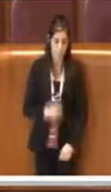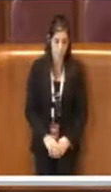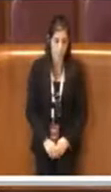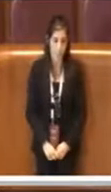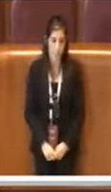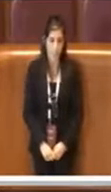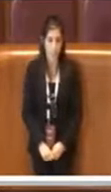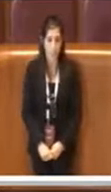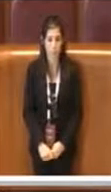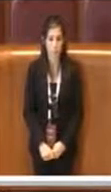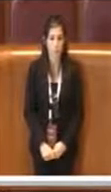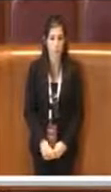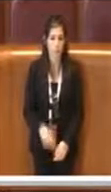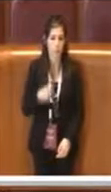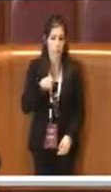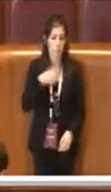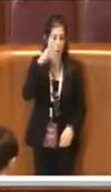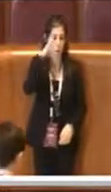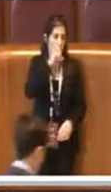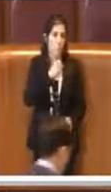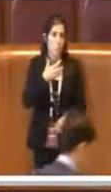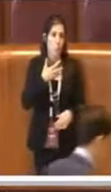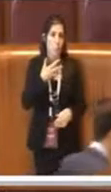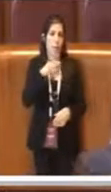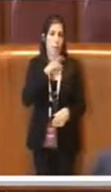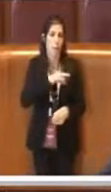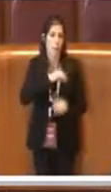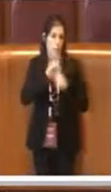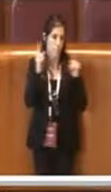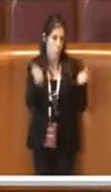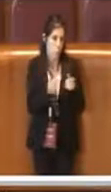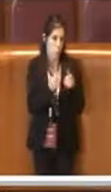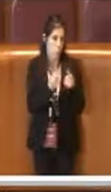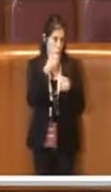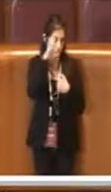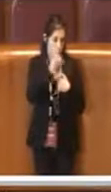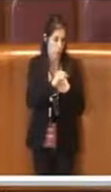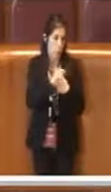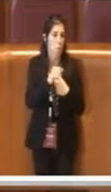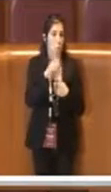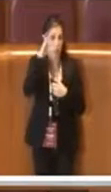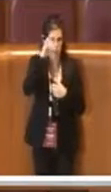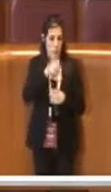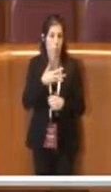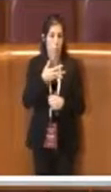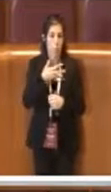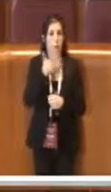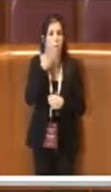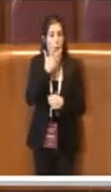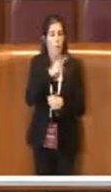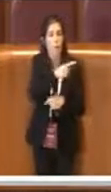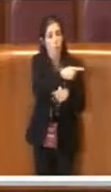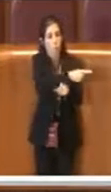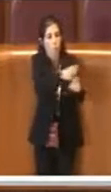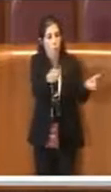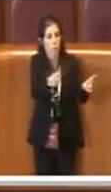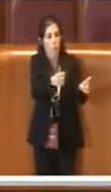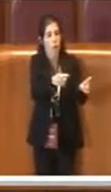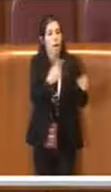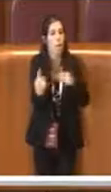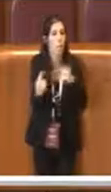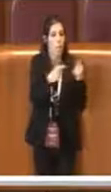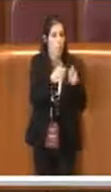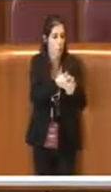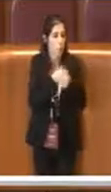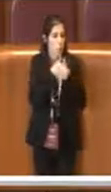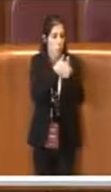Allora, io capisco che ci sia interesse. Capisco che ci sia volontà da parte vostra di seguire il